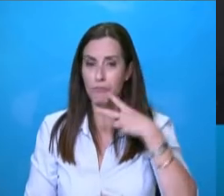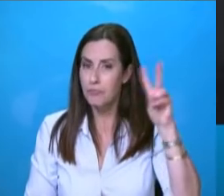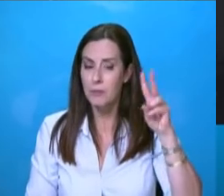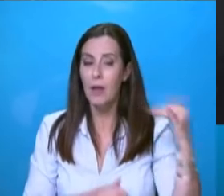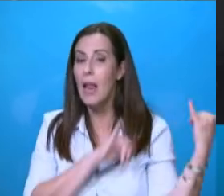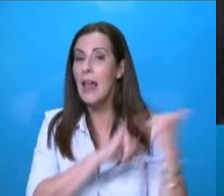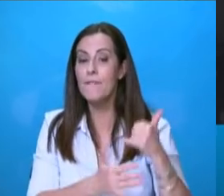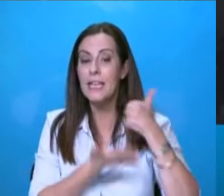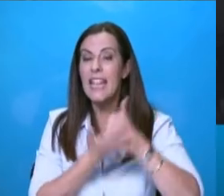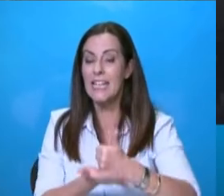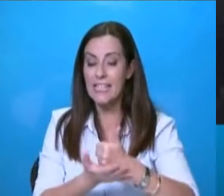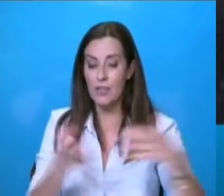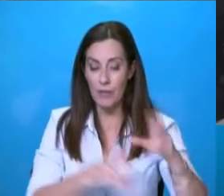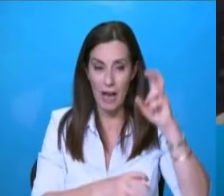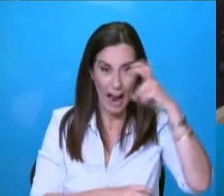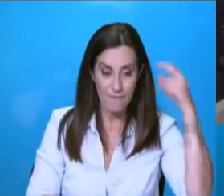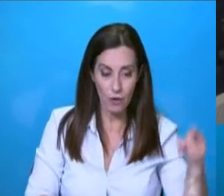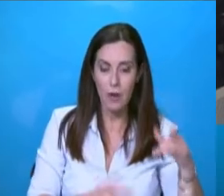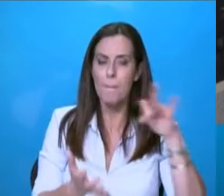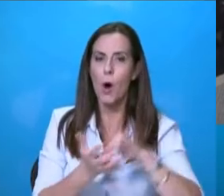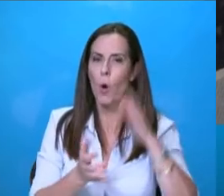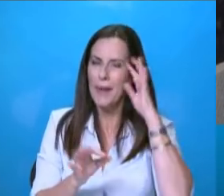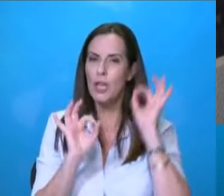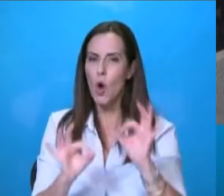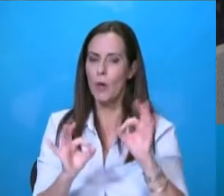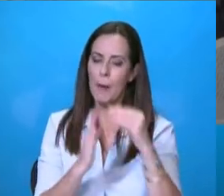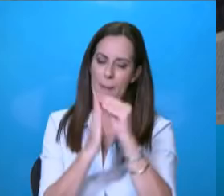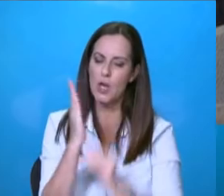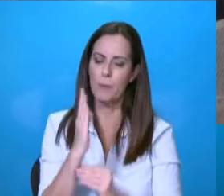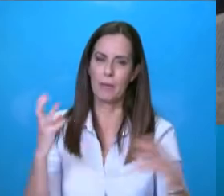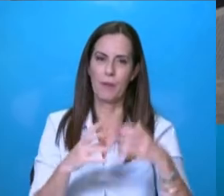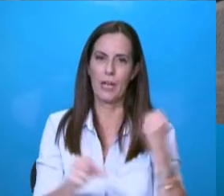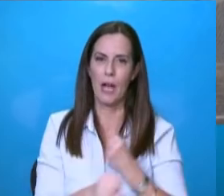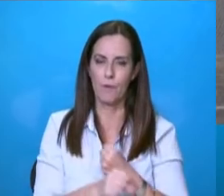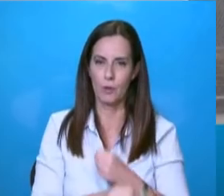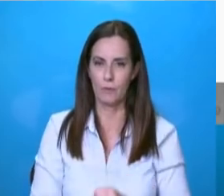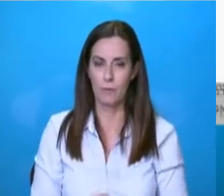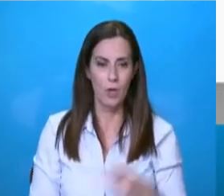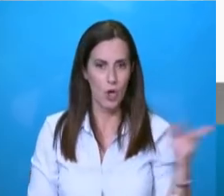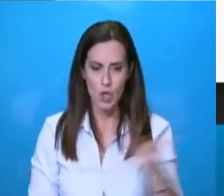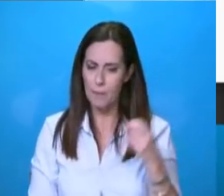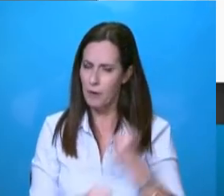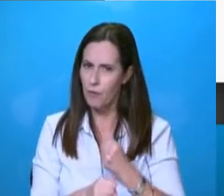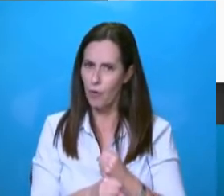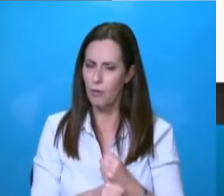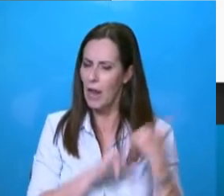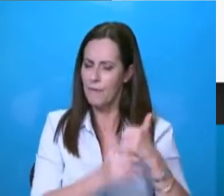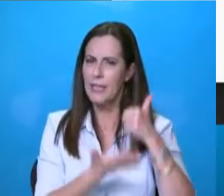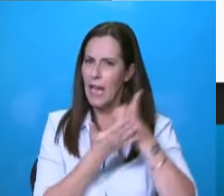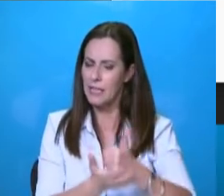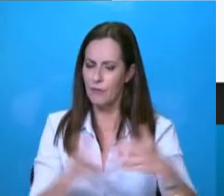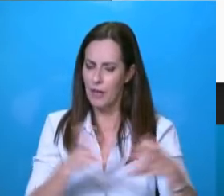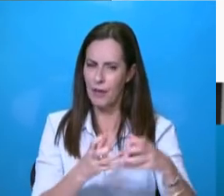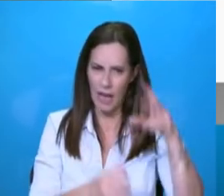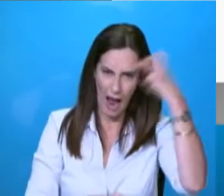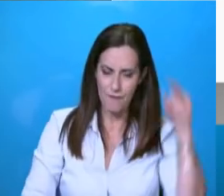את נציג מפלגת הרפורמה במקום ריאלי ברשימת מפלגת העבודה. הצדדים יפעלו להעמיד נציג מטעם מפלגת